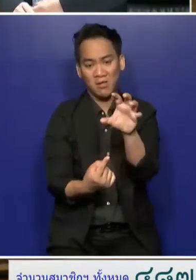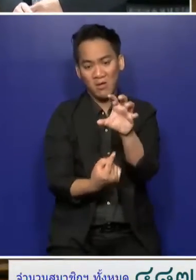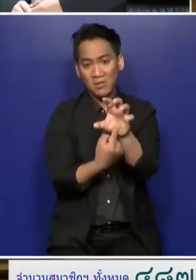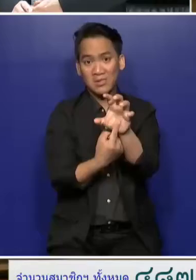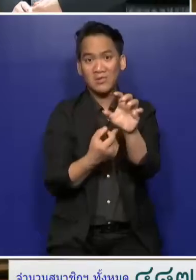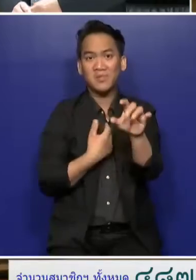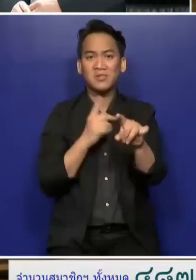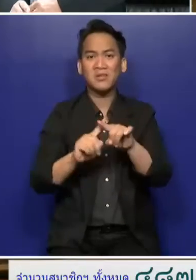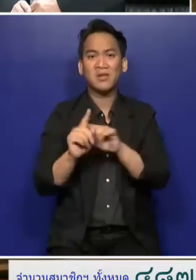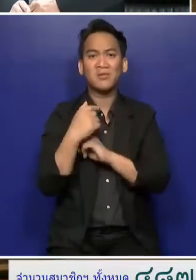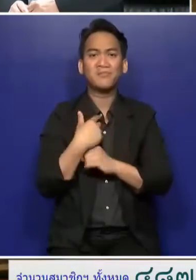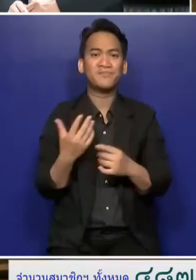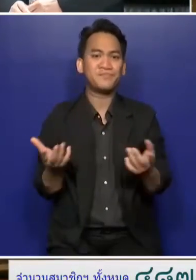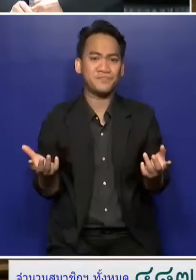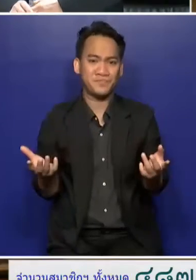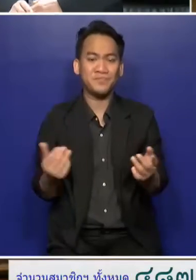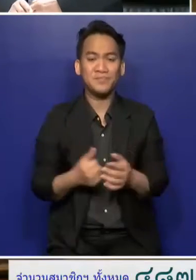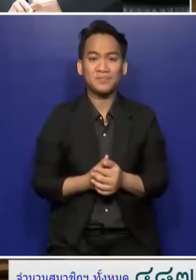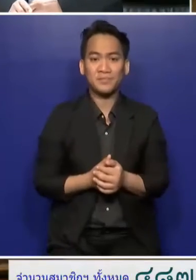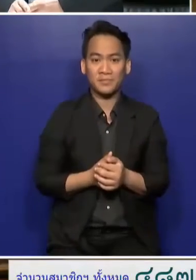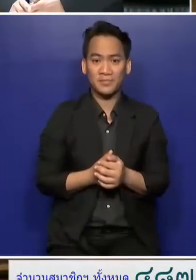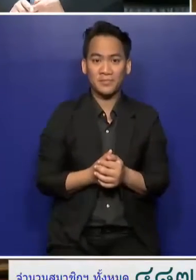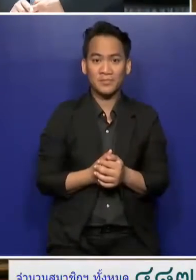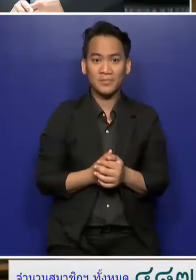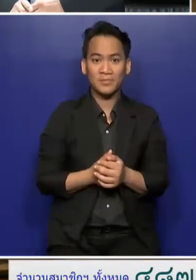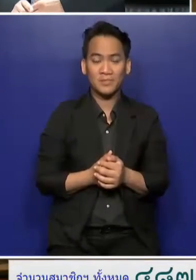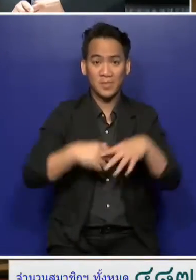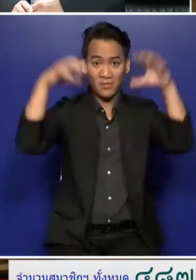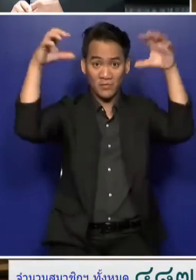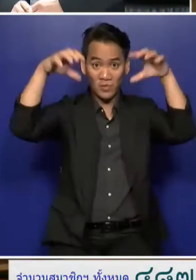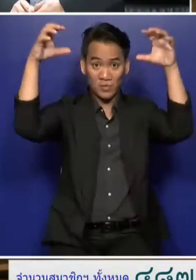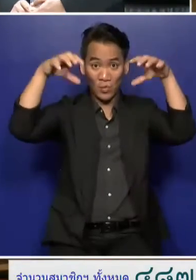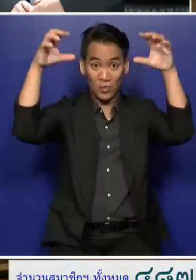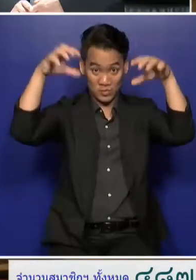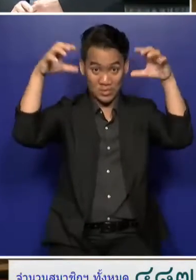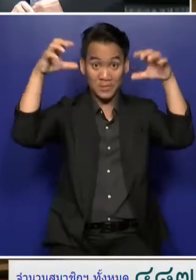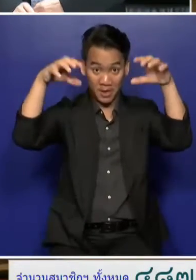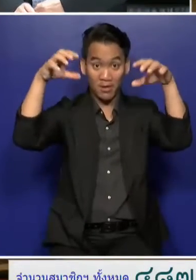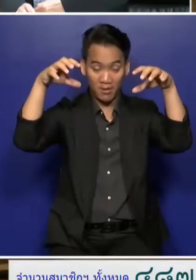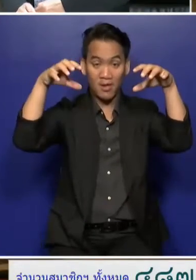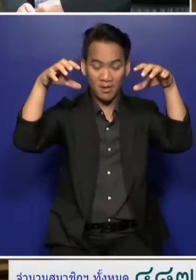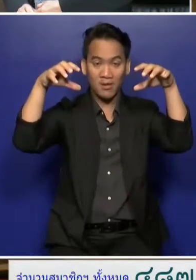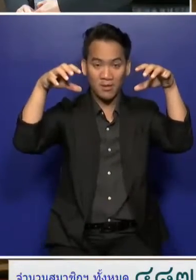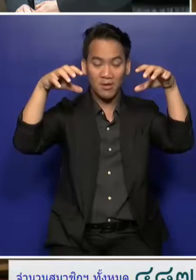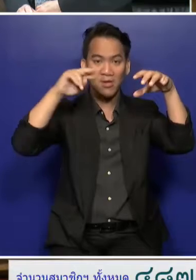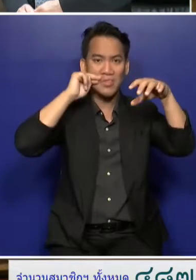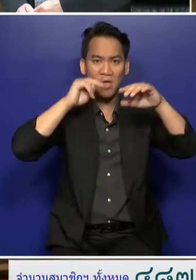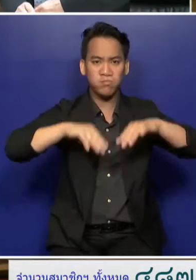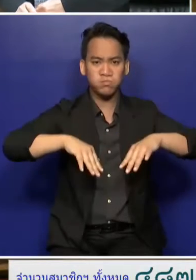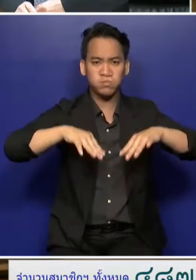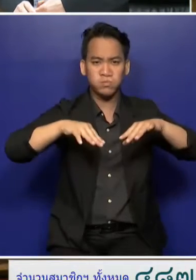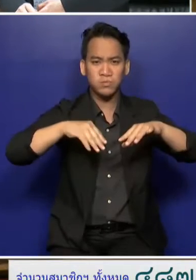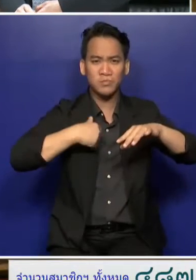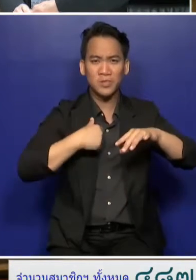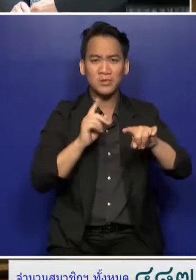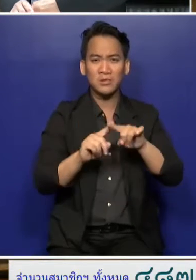และอีกเลนหนึ่งที่ทำยังไม่เสร็จเวลาฝนตกน้ำจะซ้อเป็นล่องนะถนน